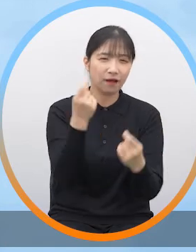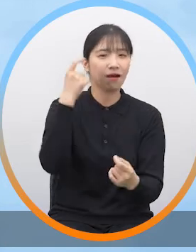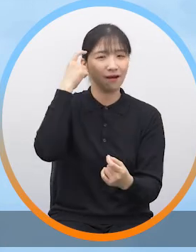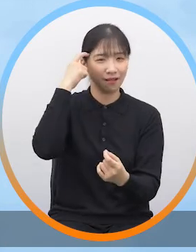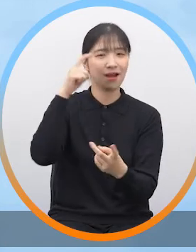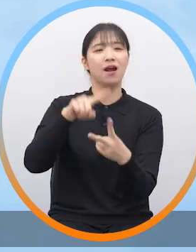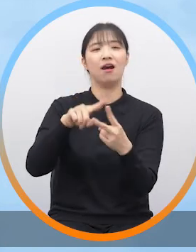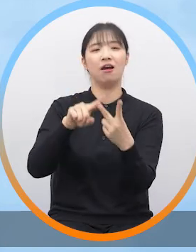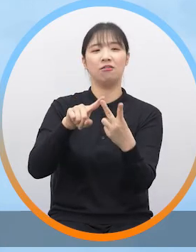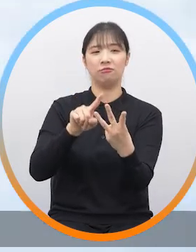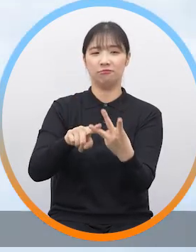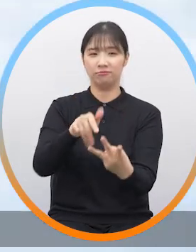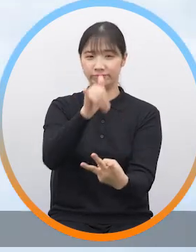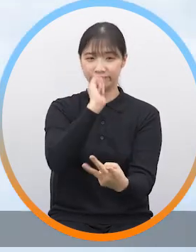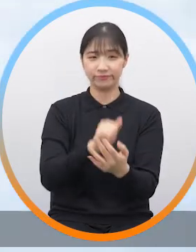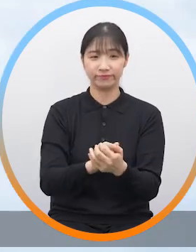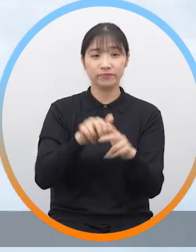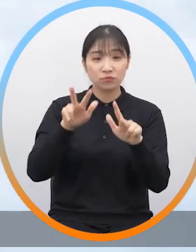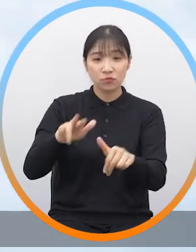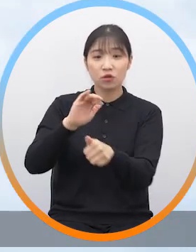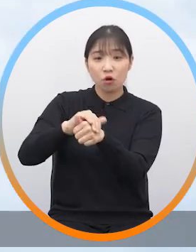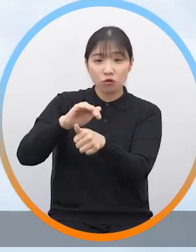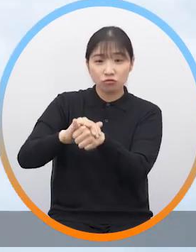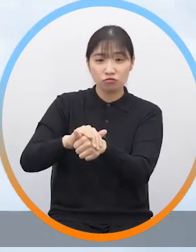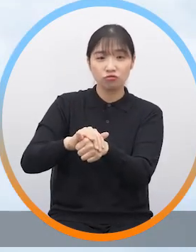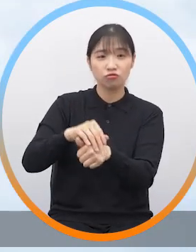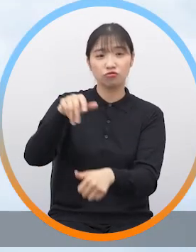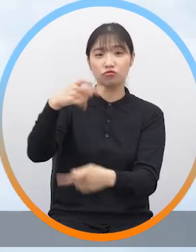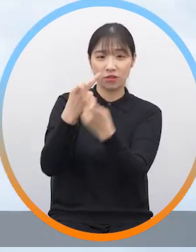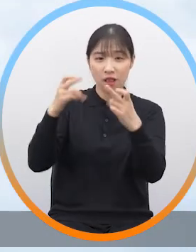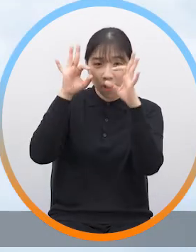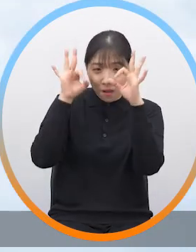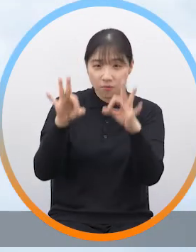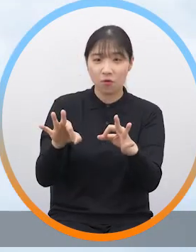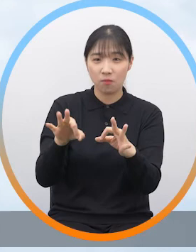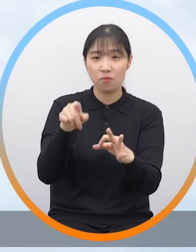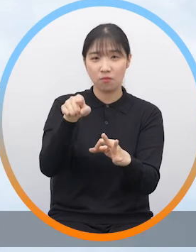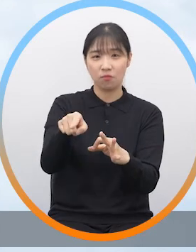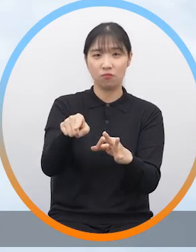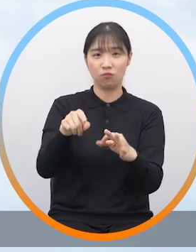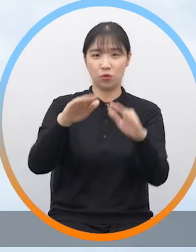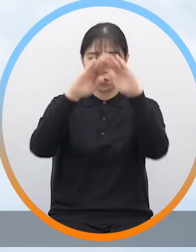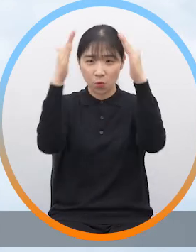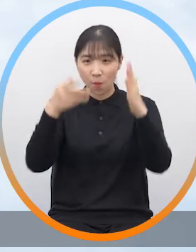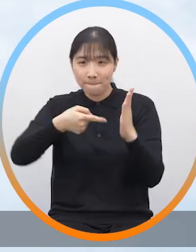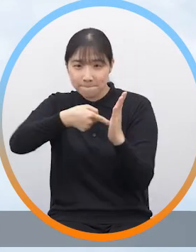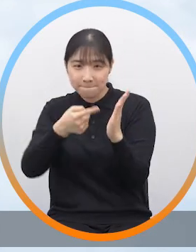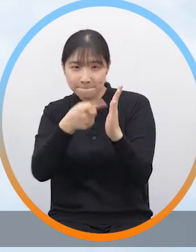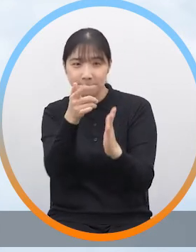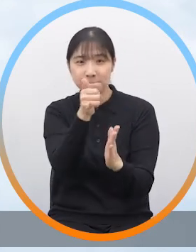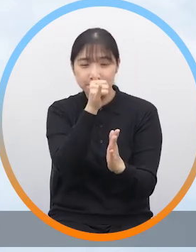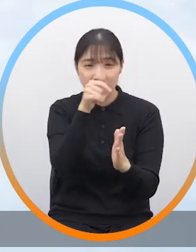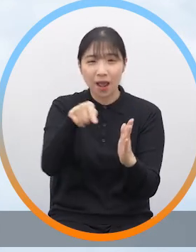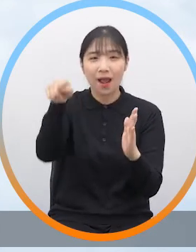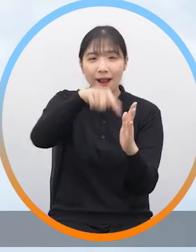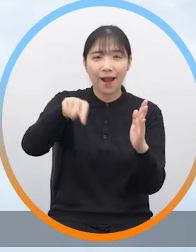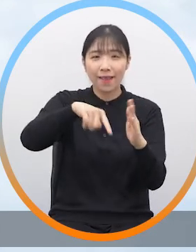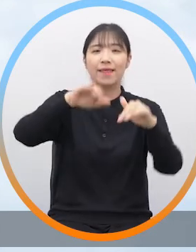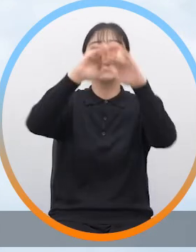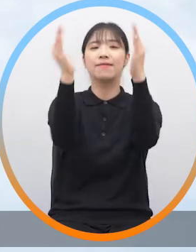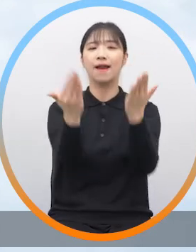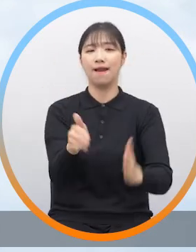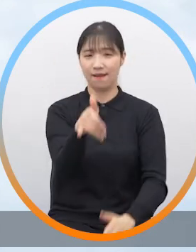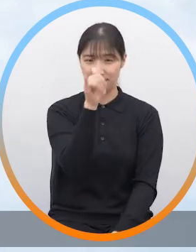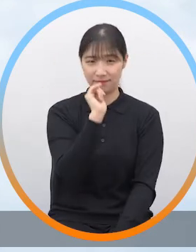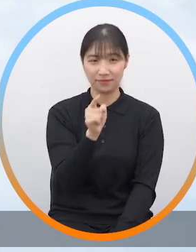이런 내용입니다. 현재 경주 남산 불곡에 보면은 이렇게 불감처럼 파여 있고 그 안에 있는 상이